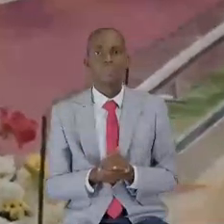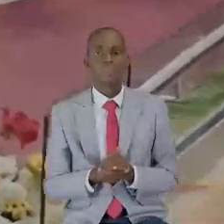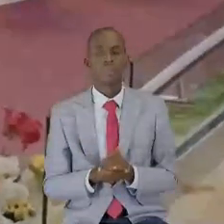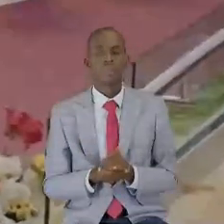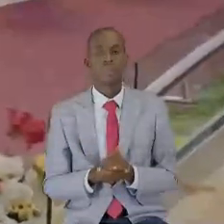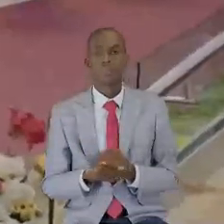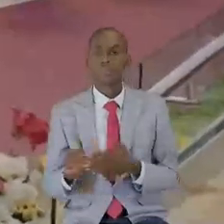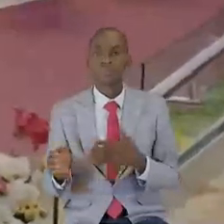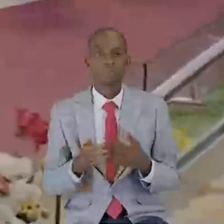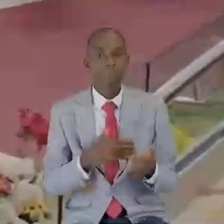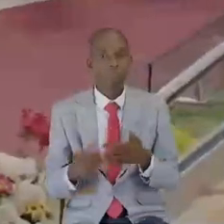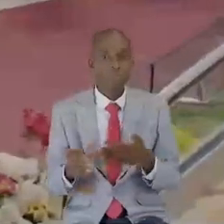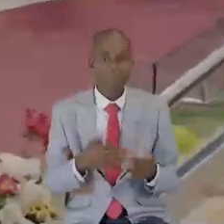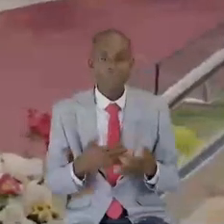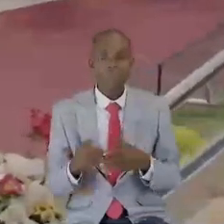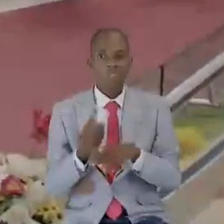Quelles que soient les traditions,